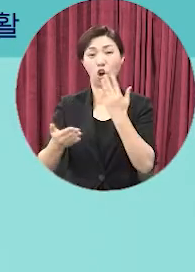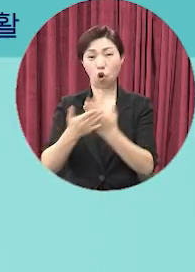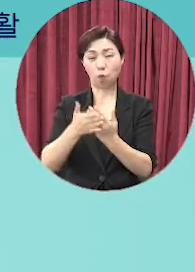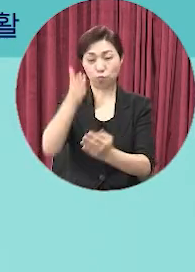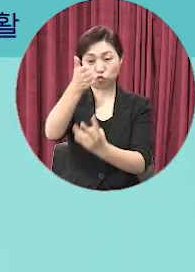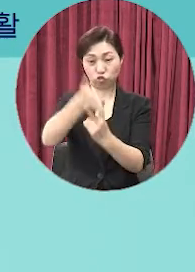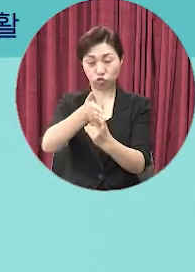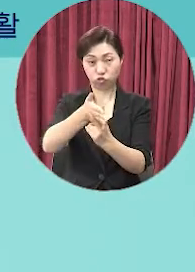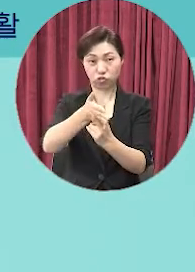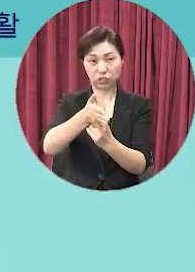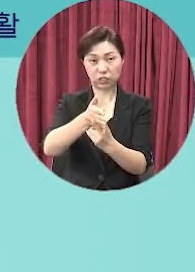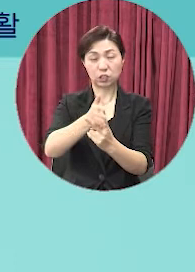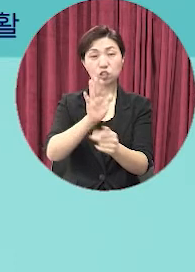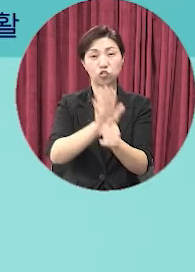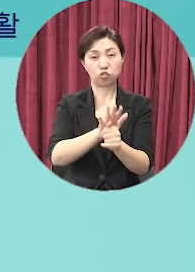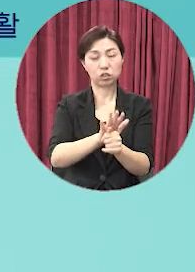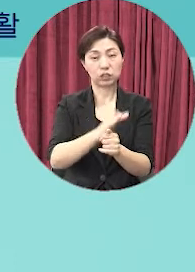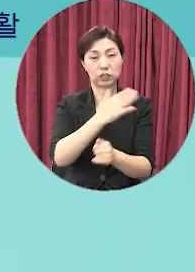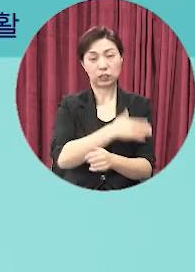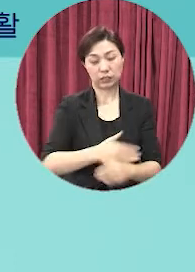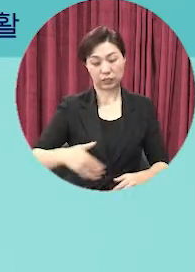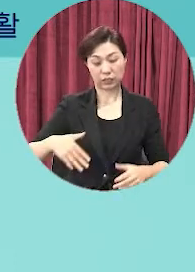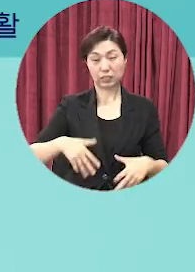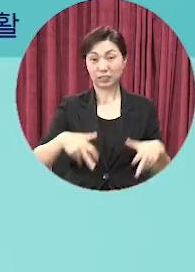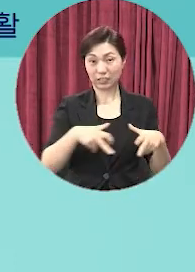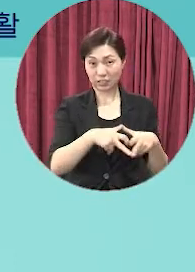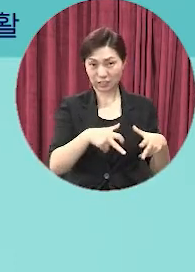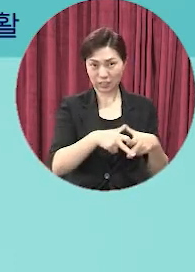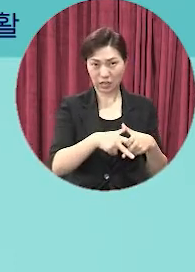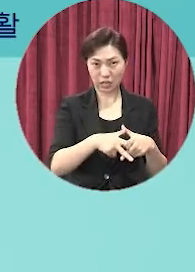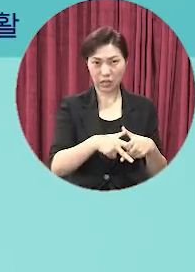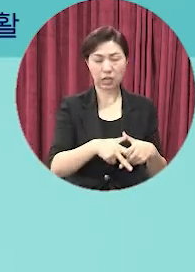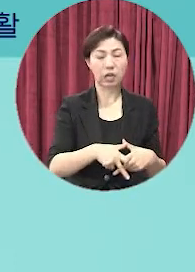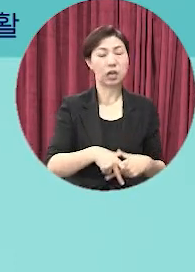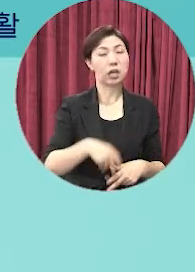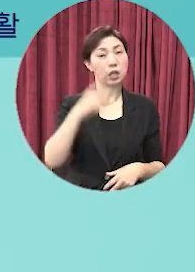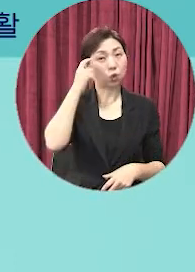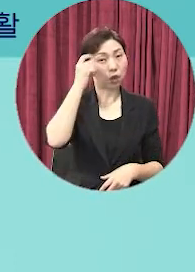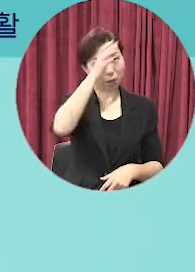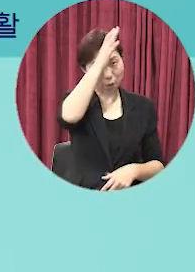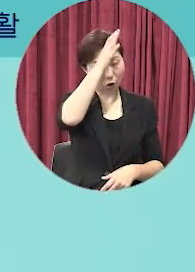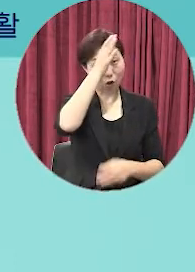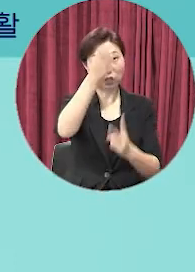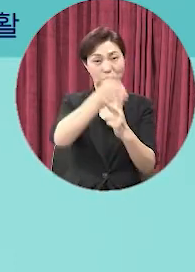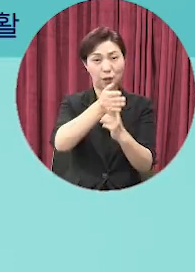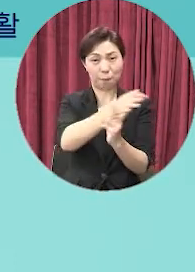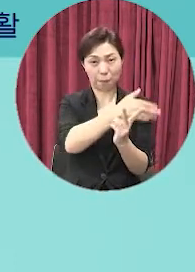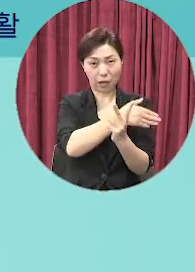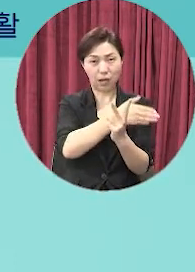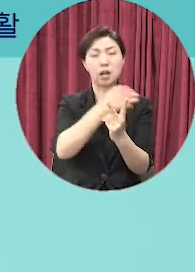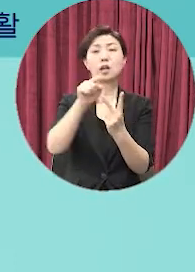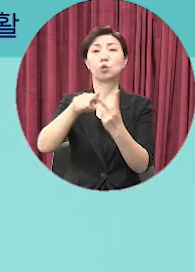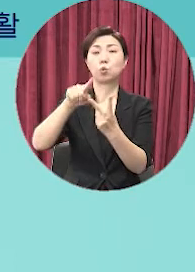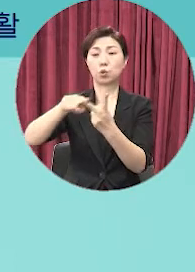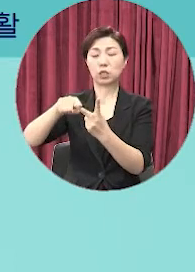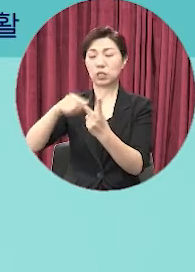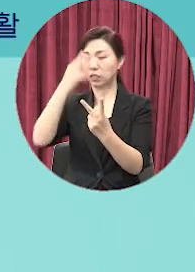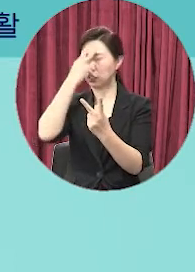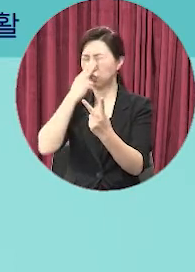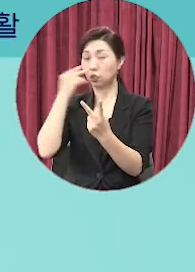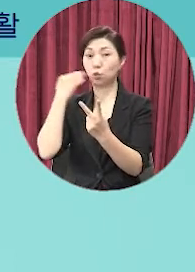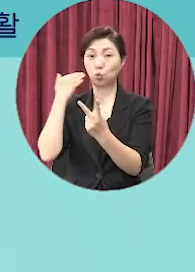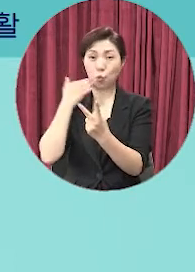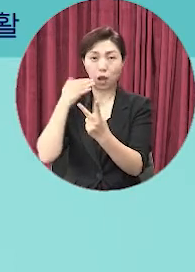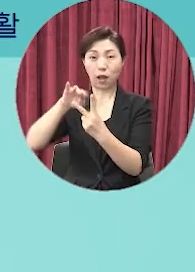그래서 지체 내병변 또 시각 청각 장애 유형별로 저희가 참여자를